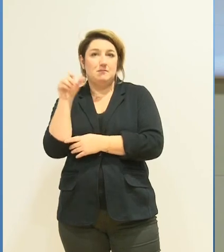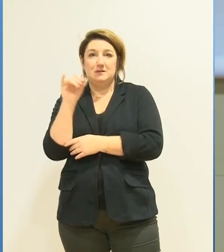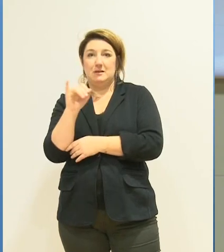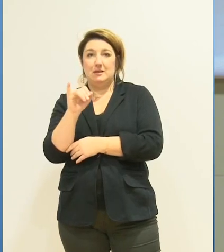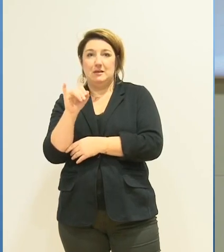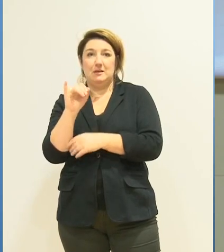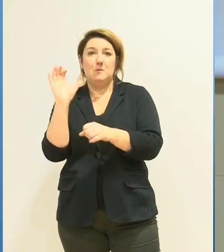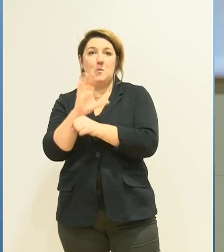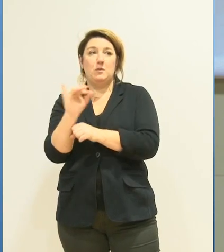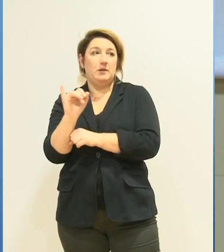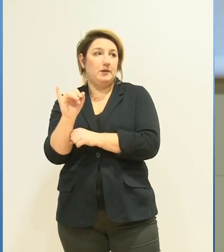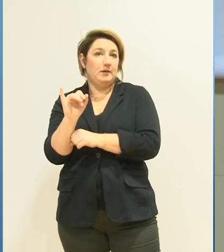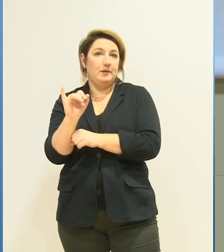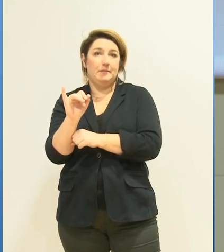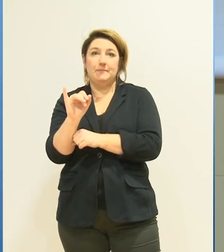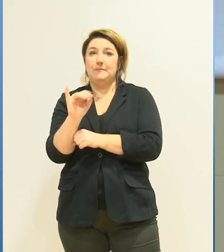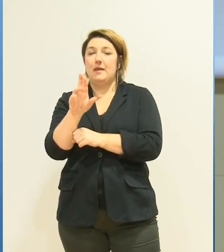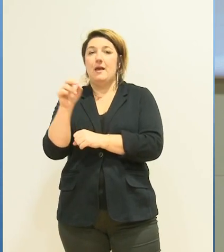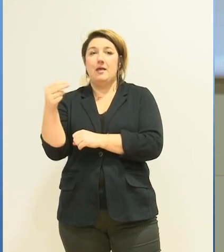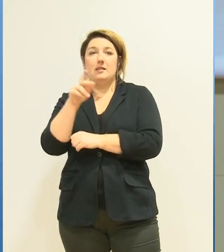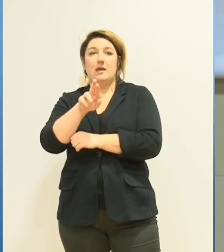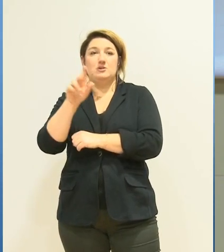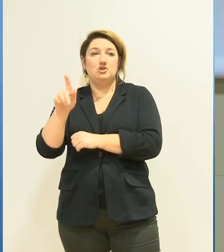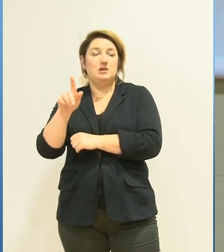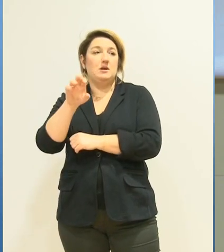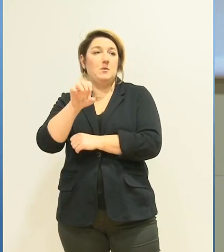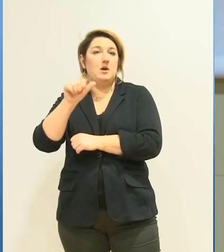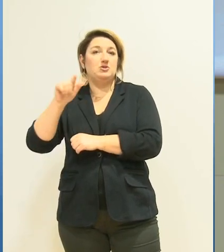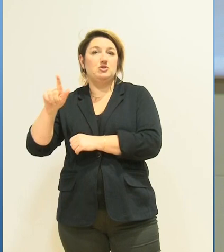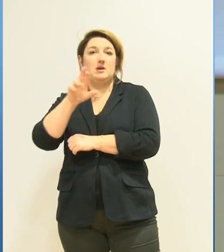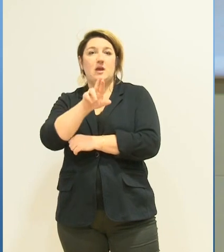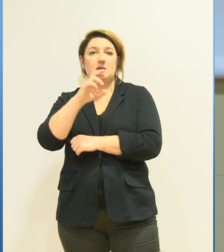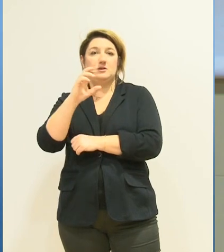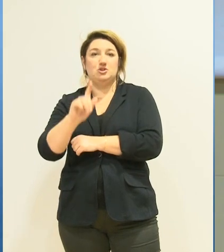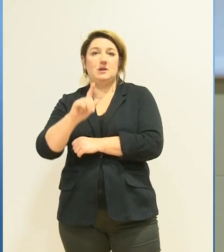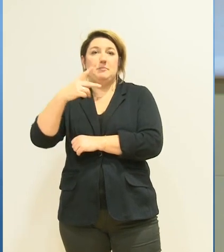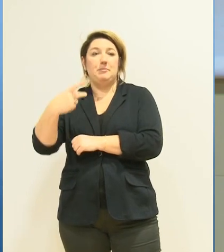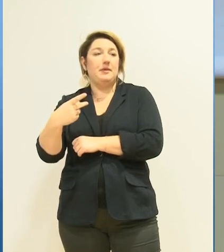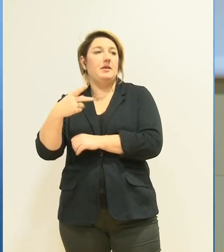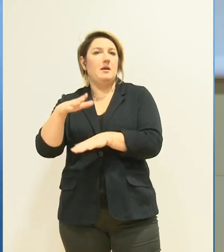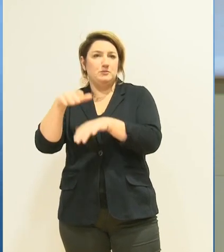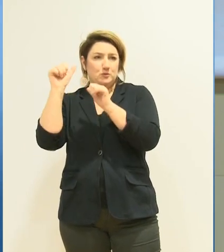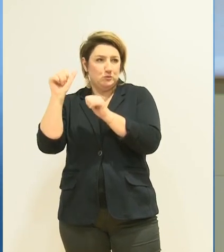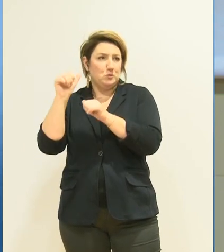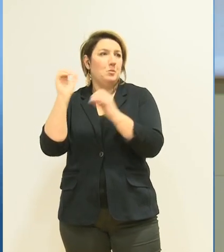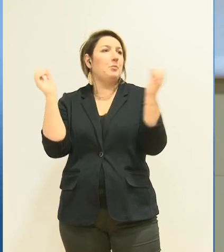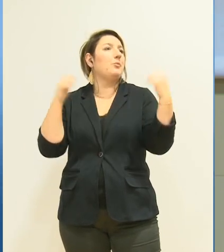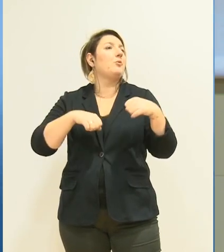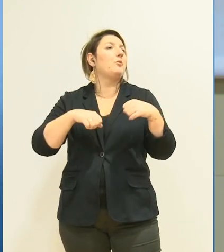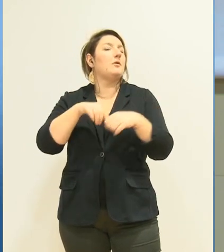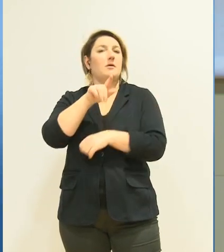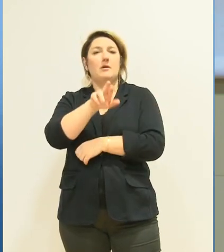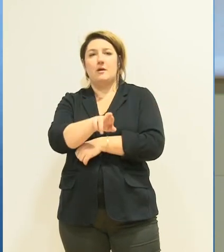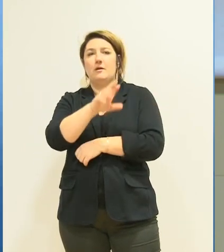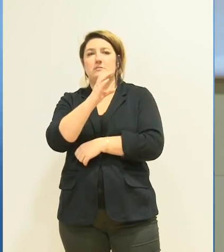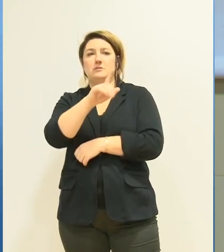qui votent contre eren hergé ou âgées rgp abstention d'hergé paix qui votent pour rc